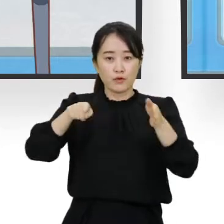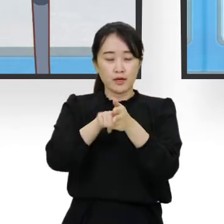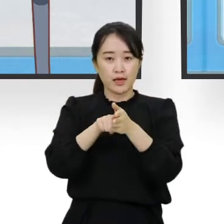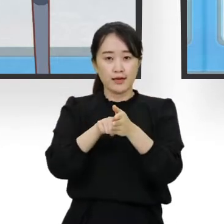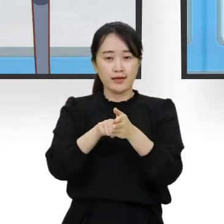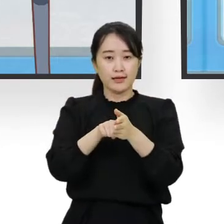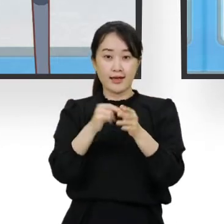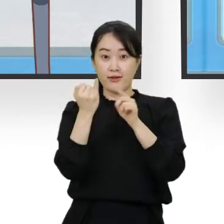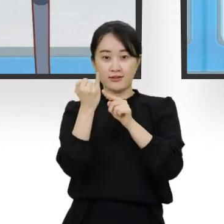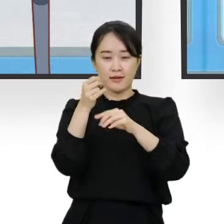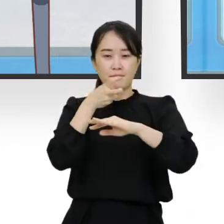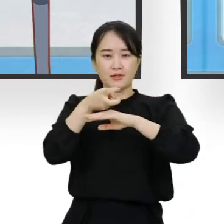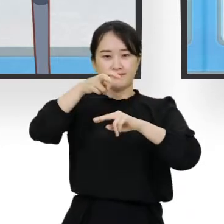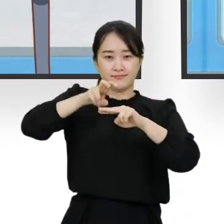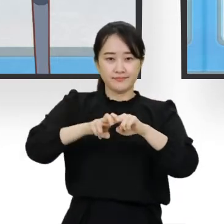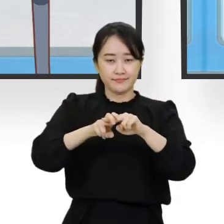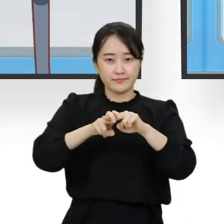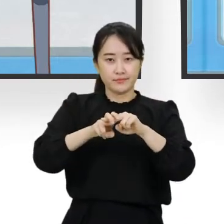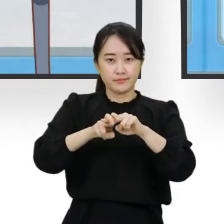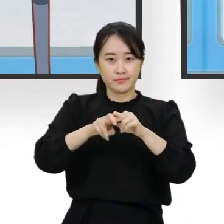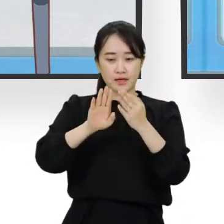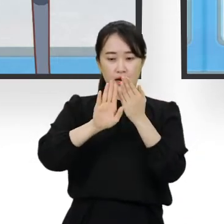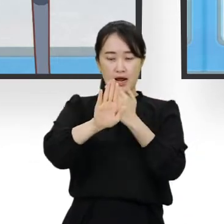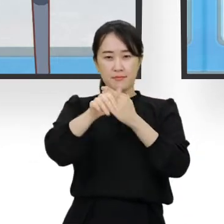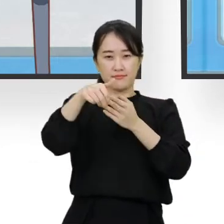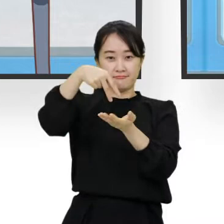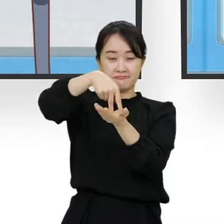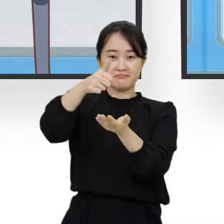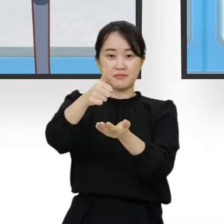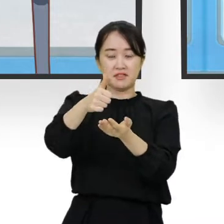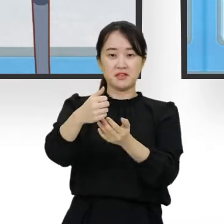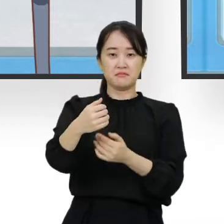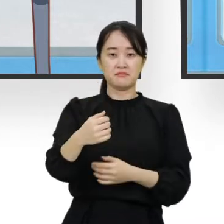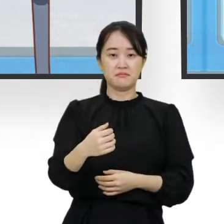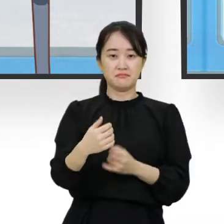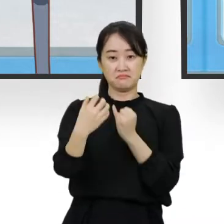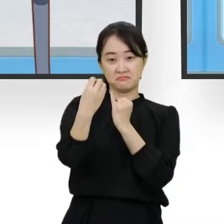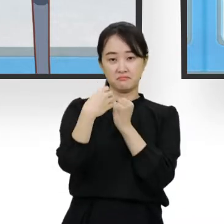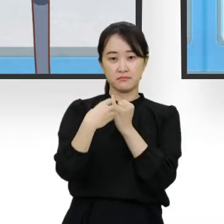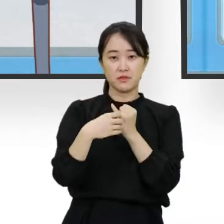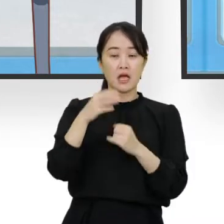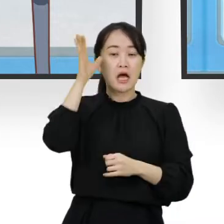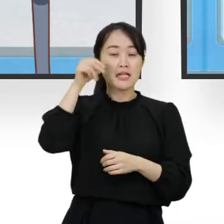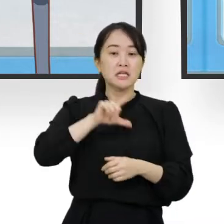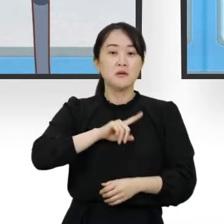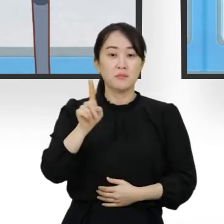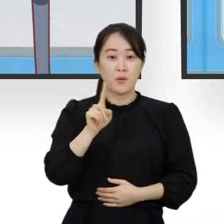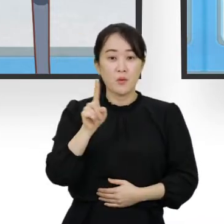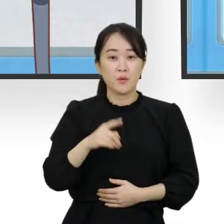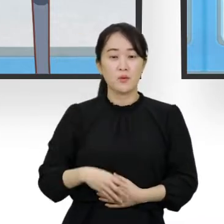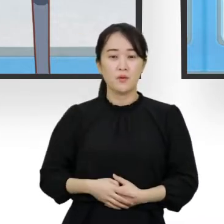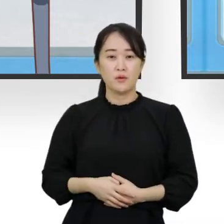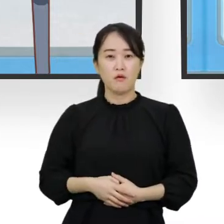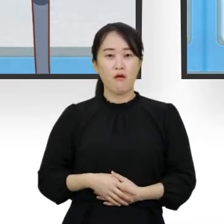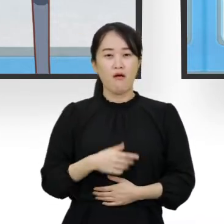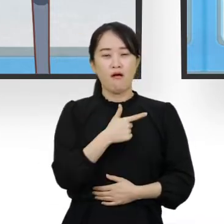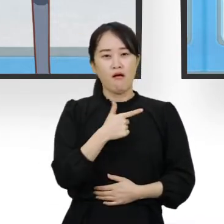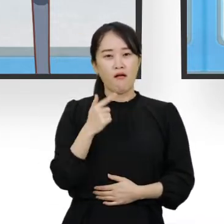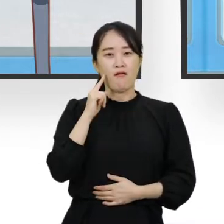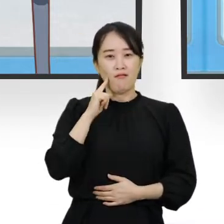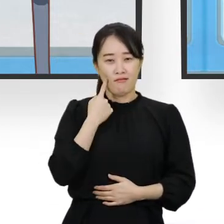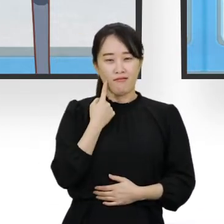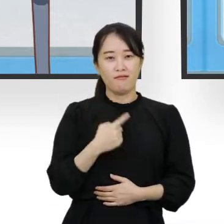B씨는 버스에 타는데요. 앞에 서 있던 남학생이 말을 걸었습니다. 강아지 이름이 뭐예요? 너무